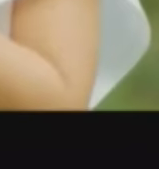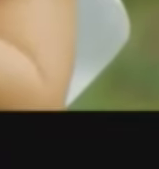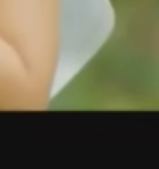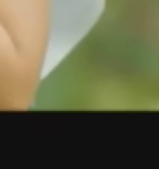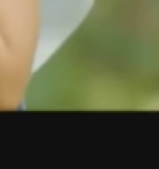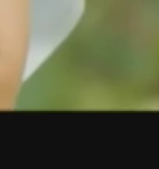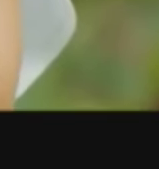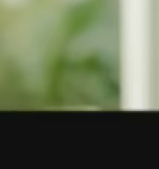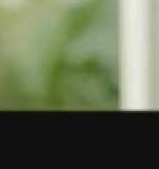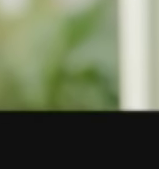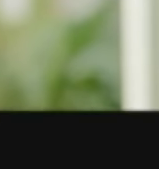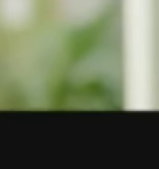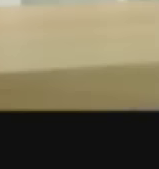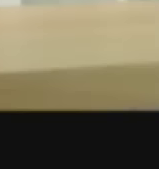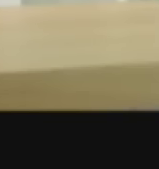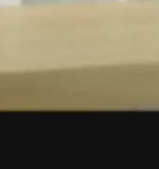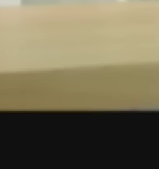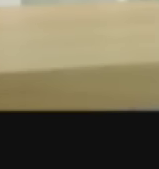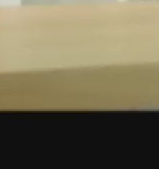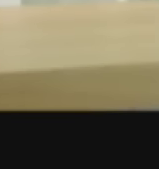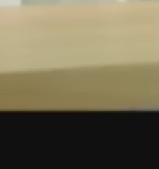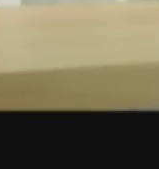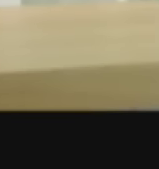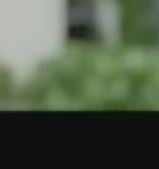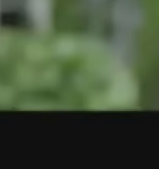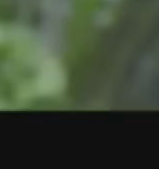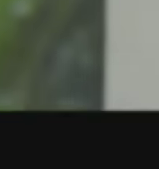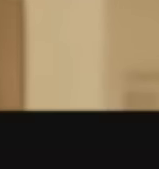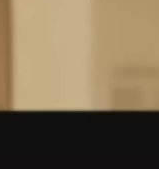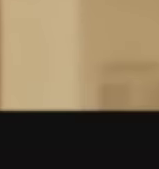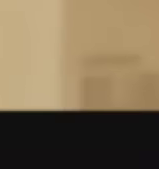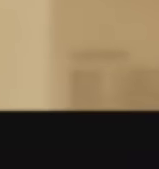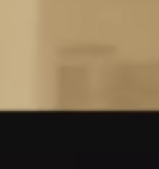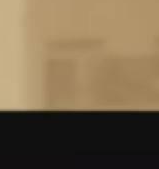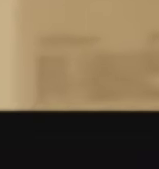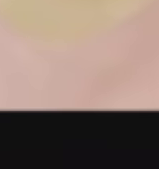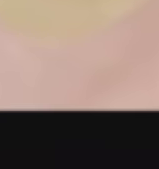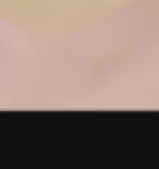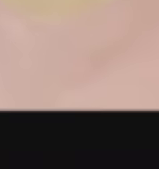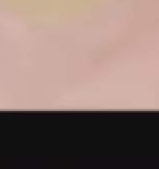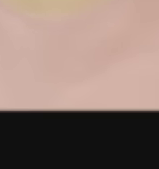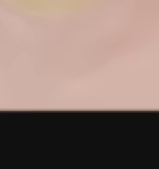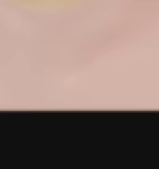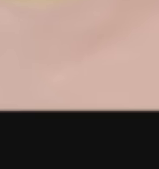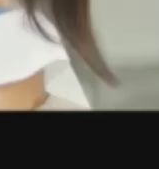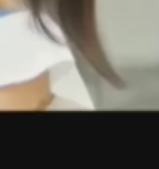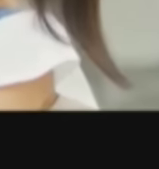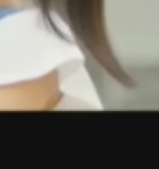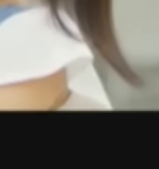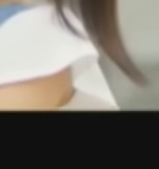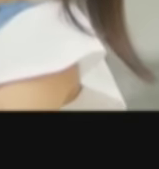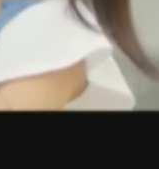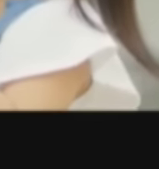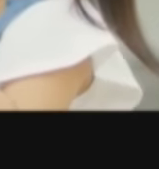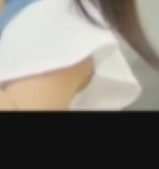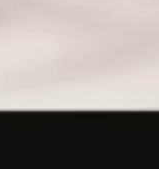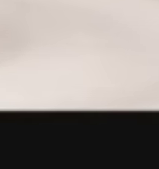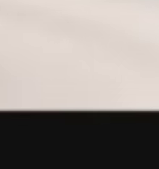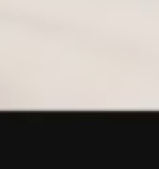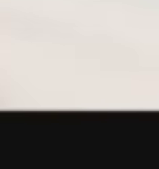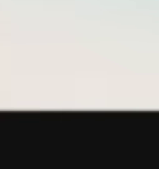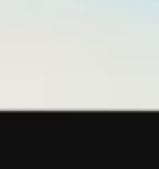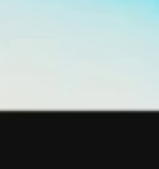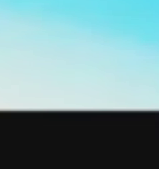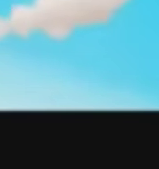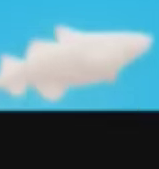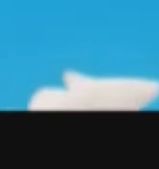Atapnya warna oranye ya, Kak. Oke. Anak-anak, Susu Vidoran Smart dengan cod liver oil. Ikan